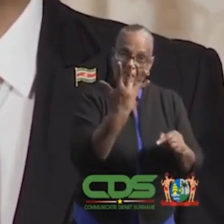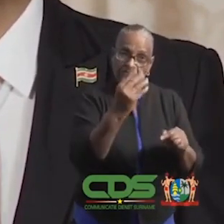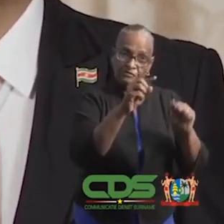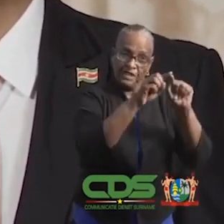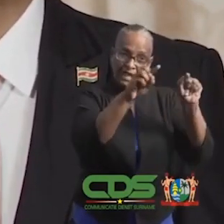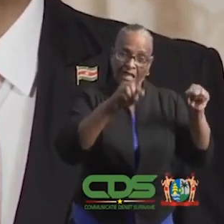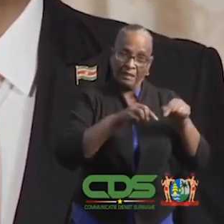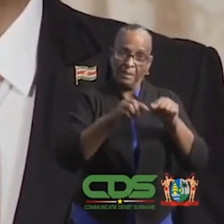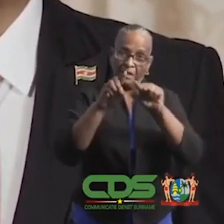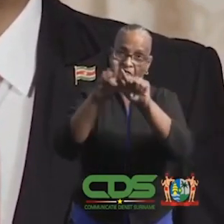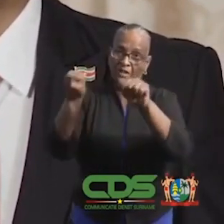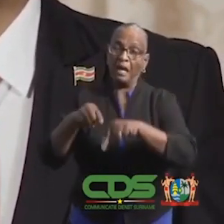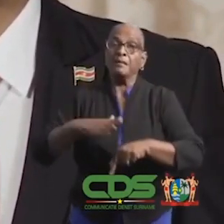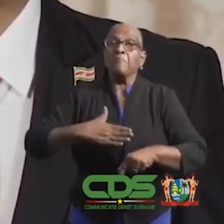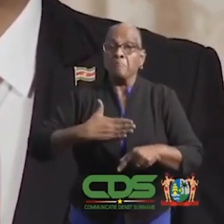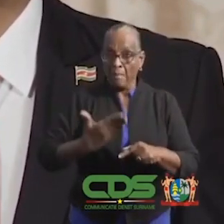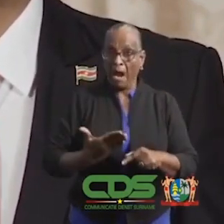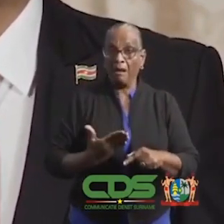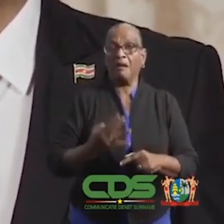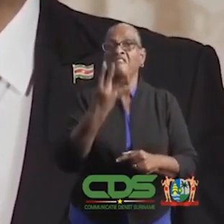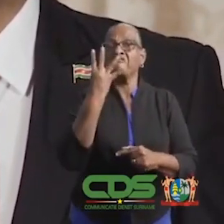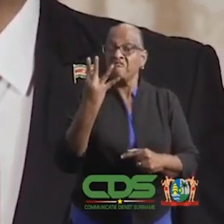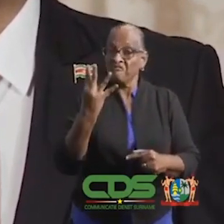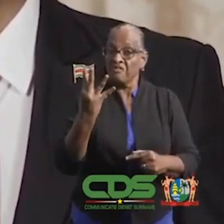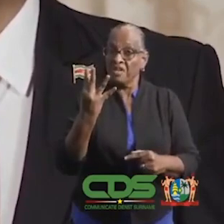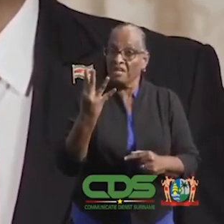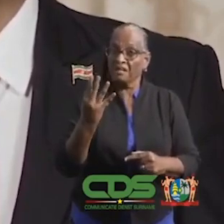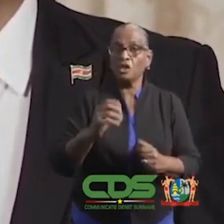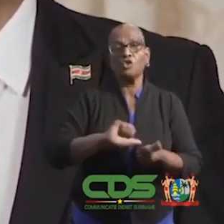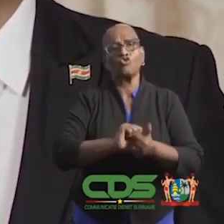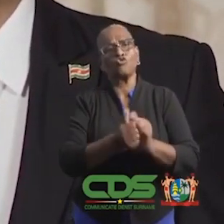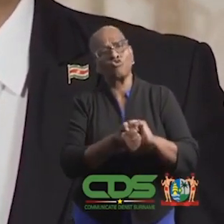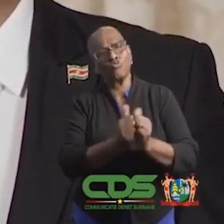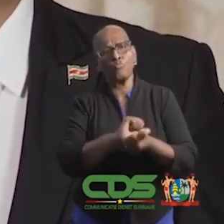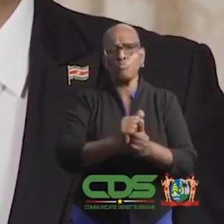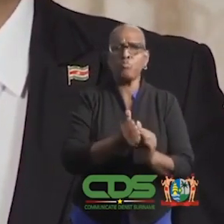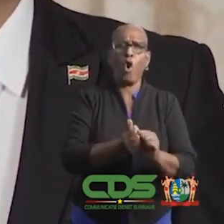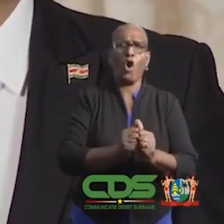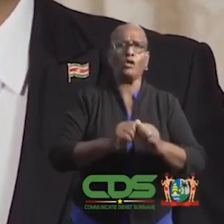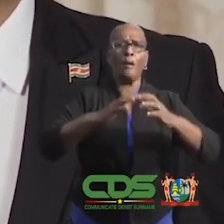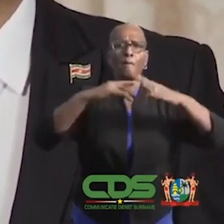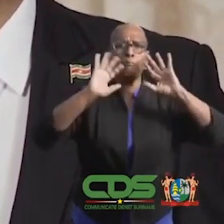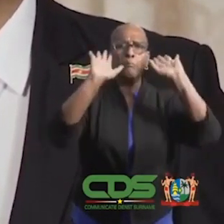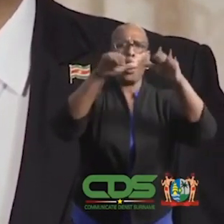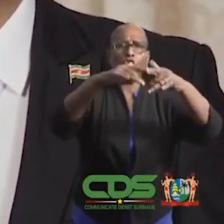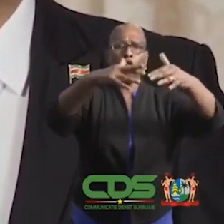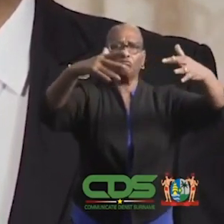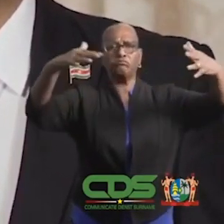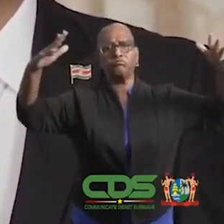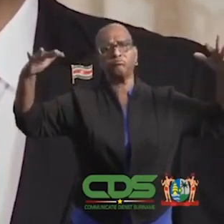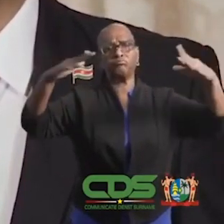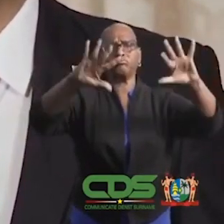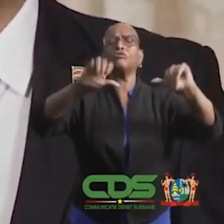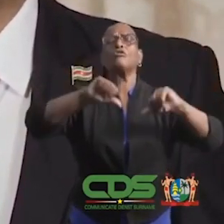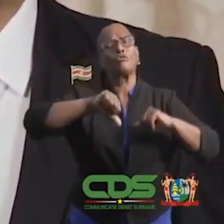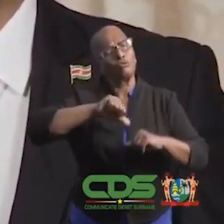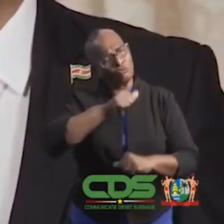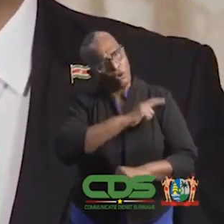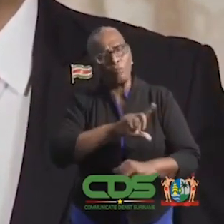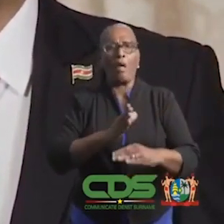tegelijkertijd. Maatregel 4. Recreatieve sportactiviteiten in de buitenlucht mogen normaal